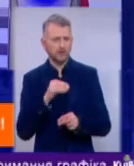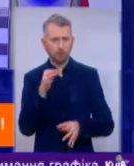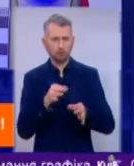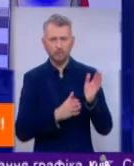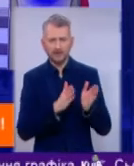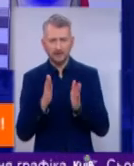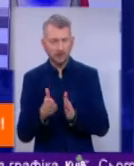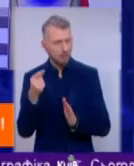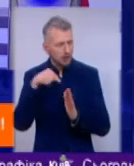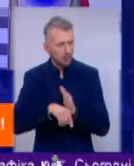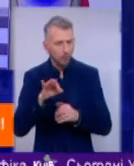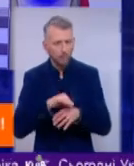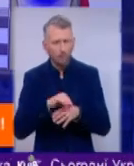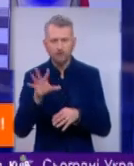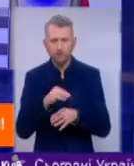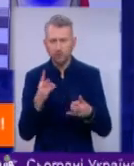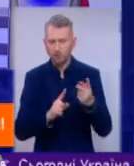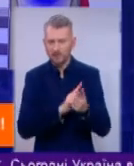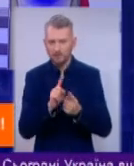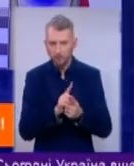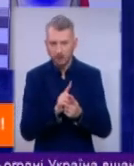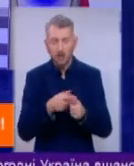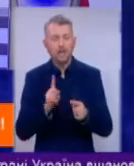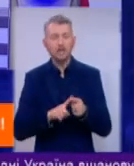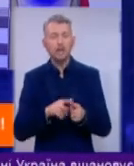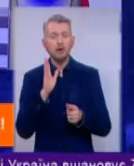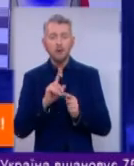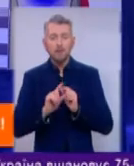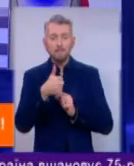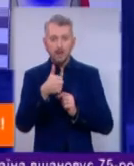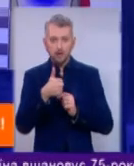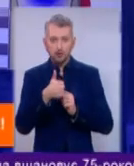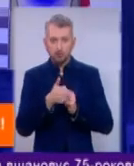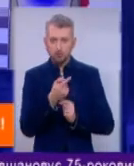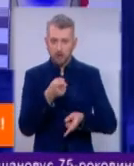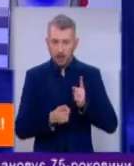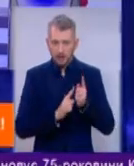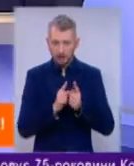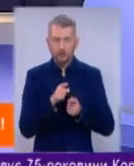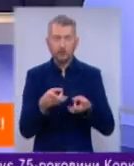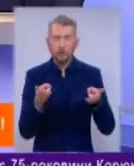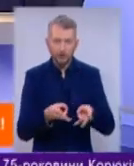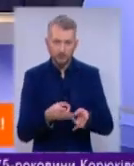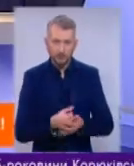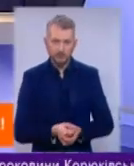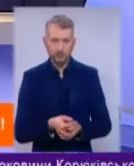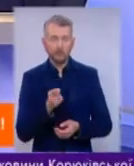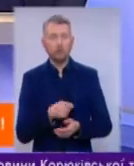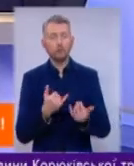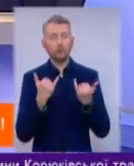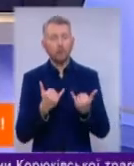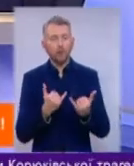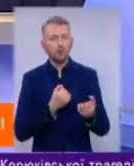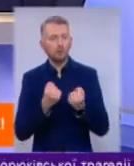система глибоко хвора, її всю треба змінювати. Але це буде один з перших кроків реальних змін. Тому він потрібен. Тому сьогодні